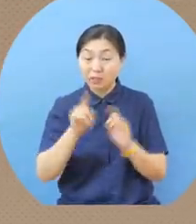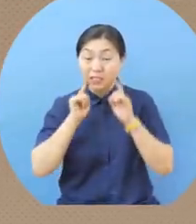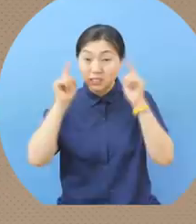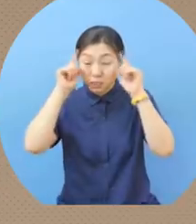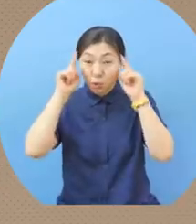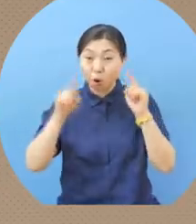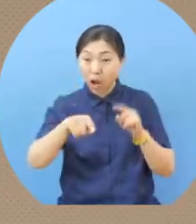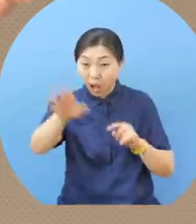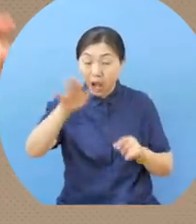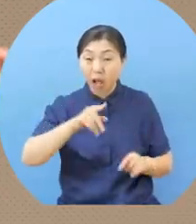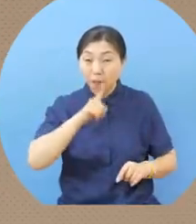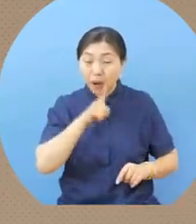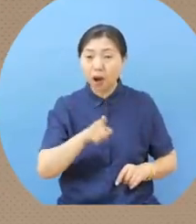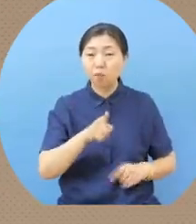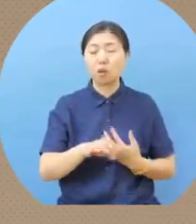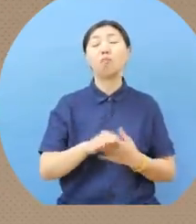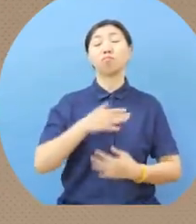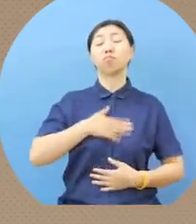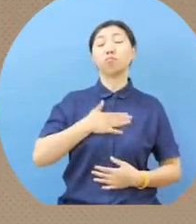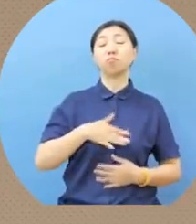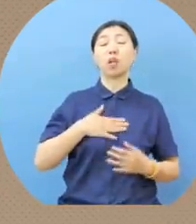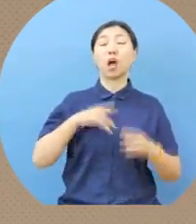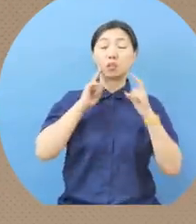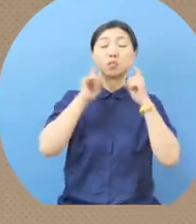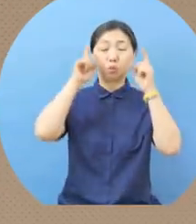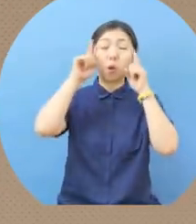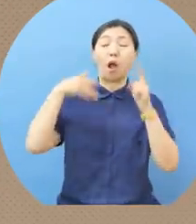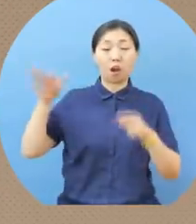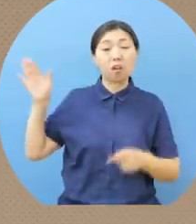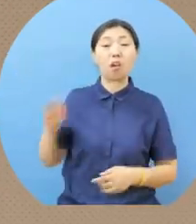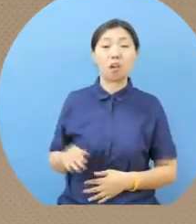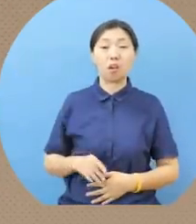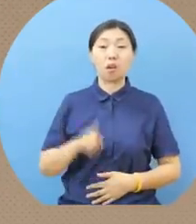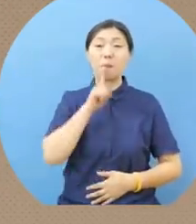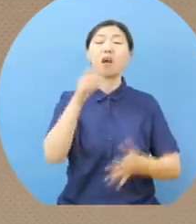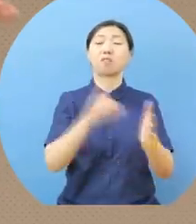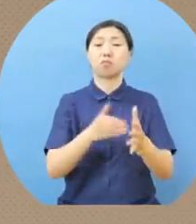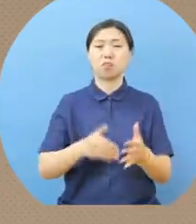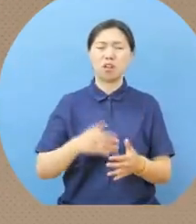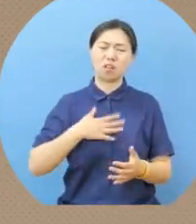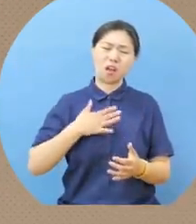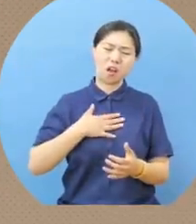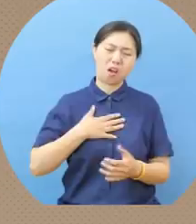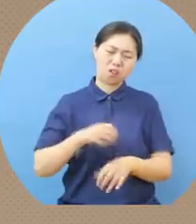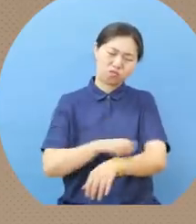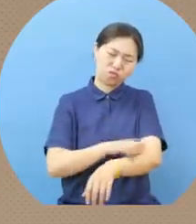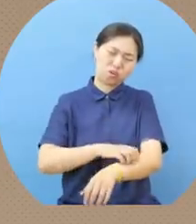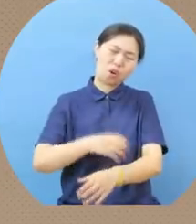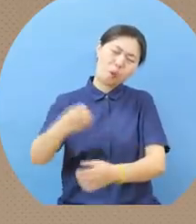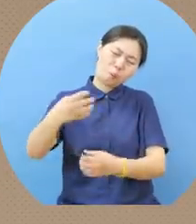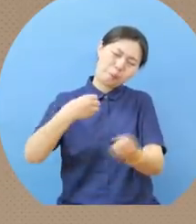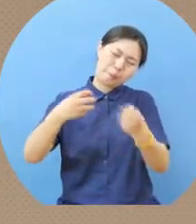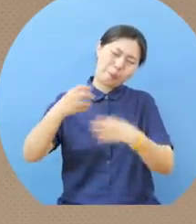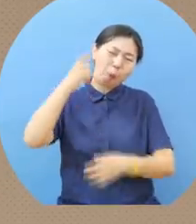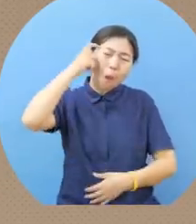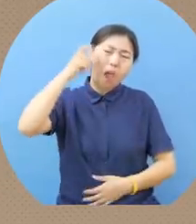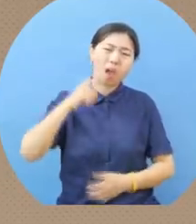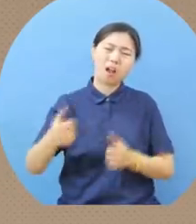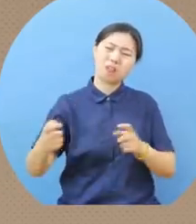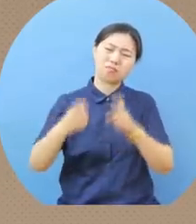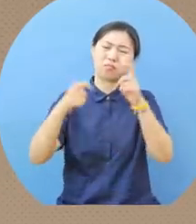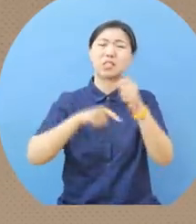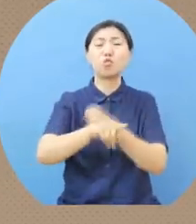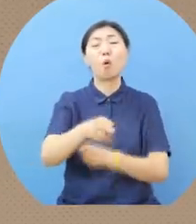뜨면 지역 간다 없네 지옥 가겠습니다 이런 되잖아 너무 얇고 나한테 와서 귀찮게 나 그렇게 얘기할 필요가 뭐